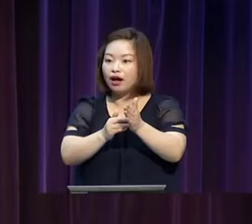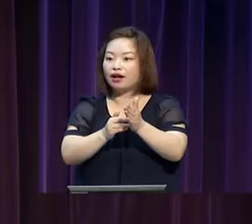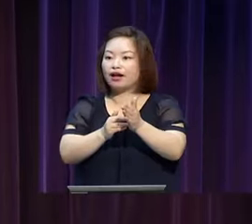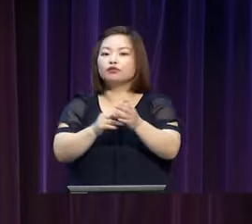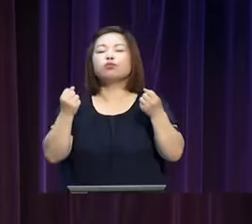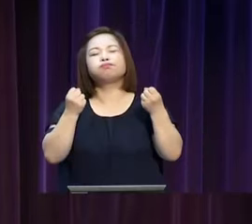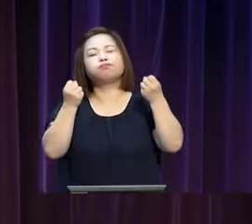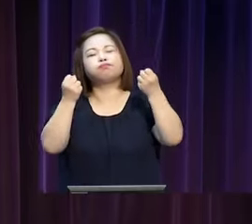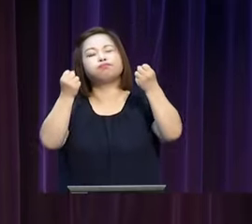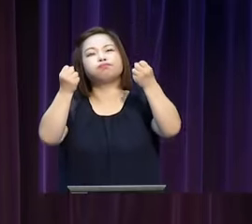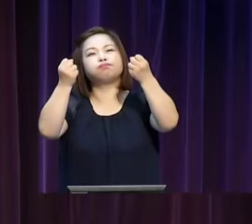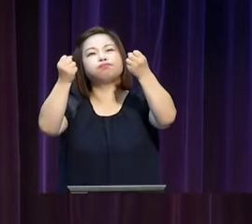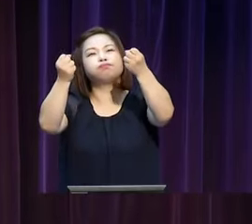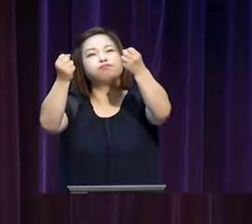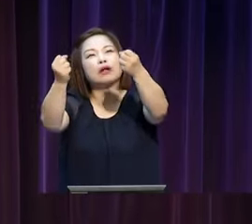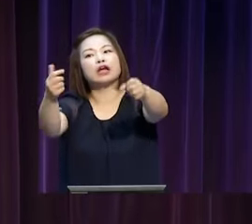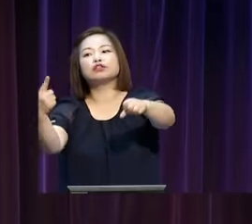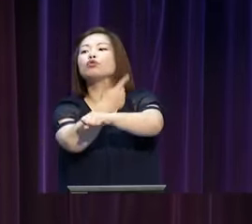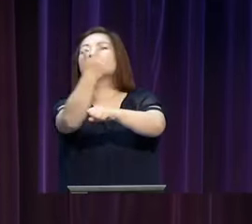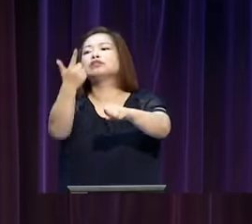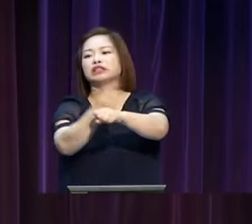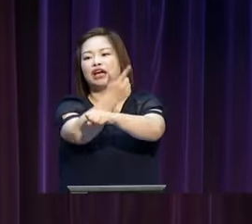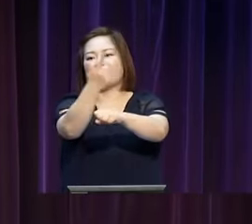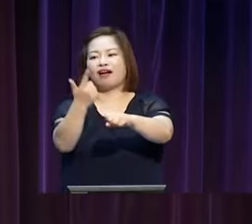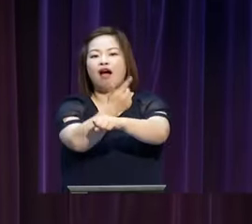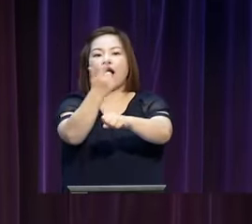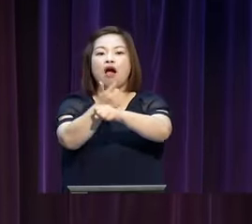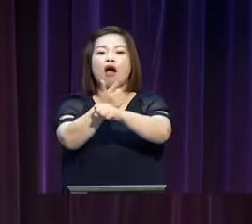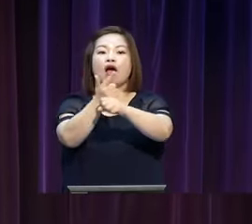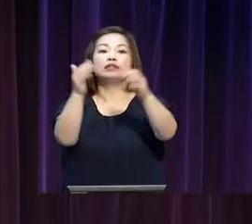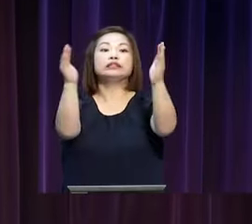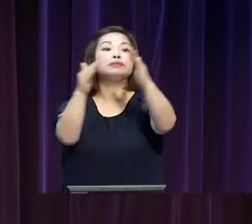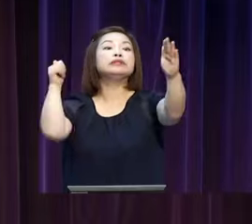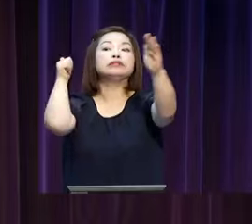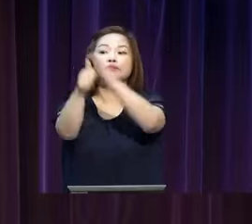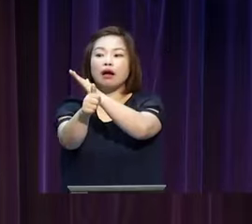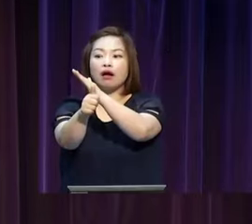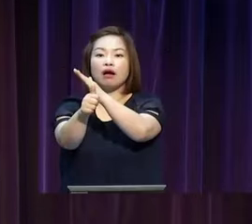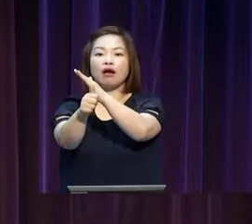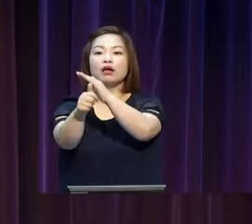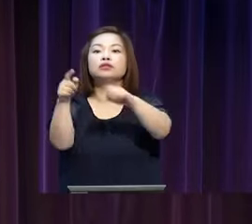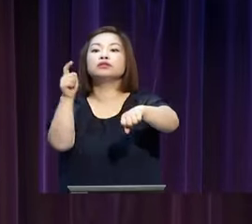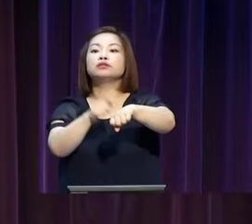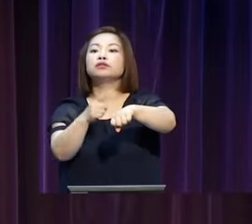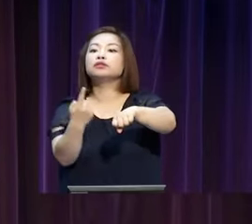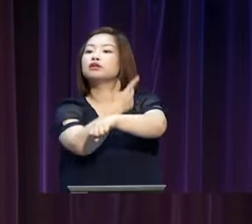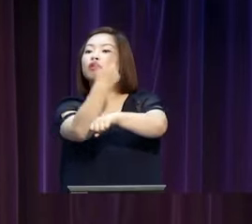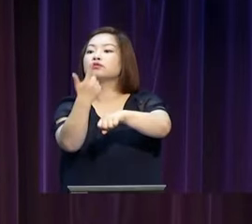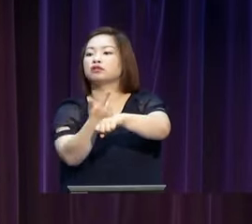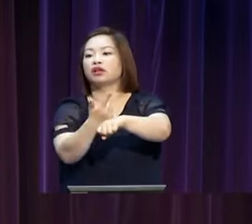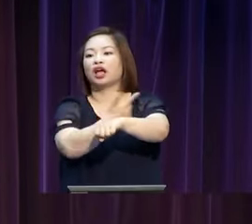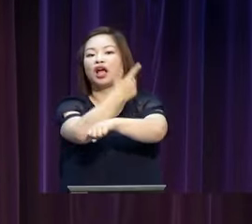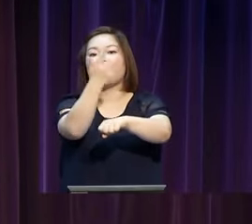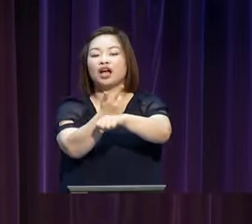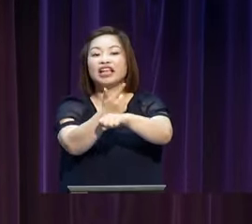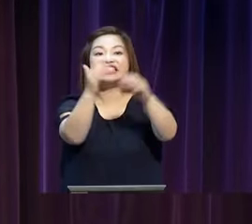떠나가지고 도착하기까지 한 6시간 걸렸거든요. 한 6시간 갔는데 한 집이